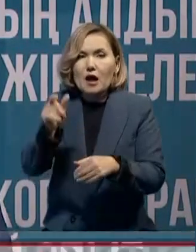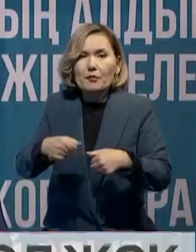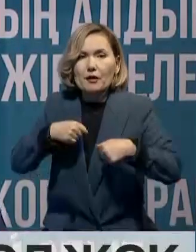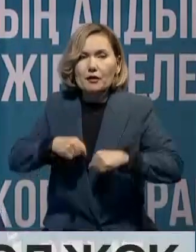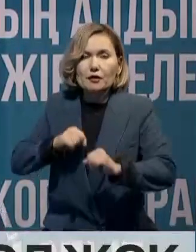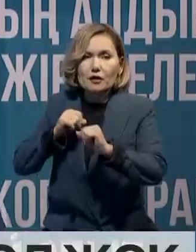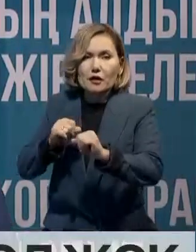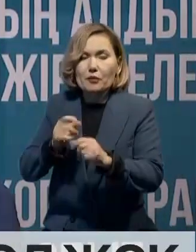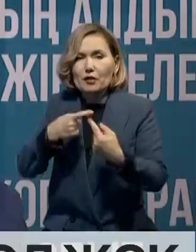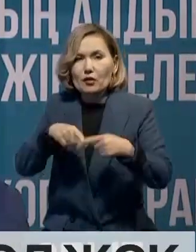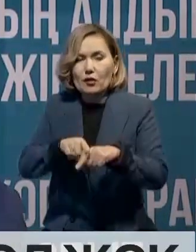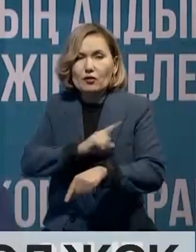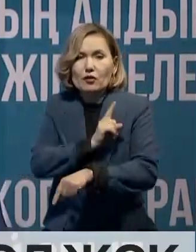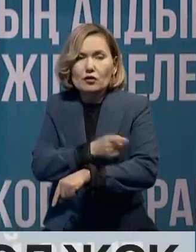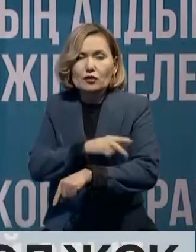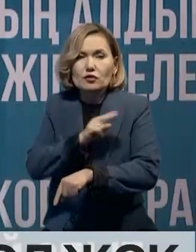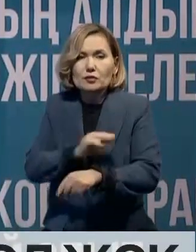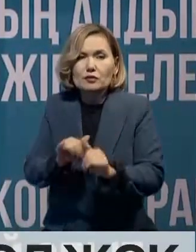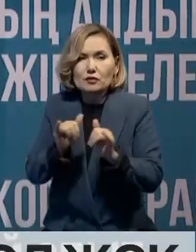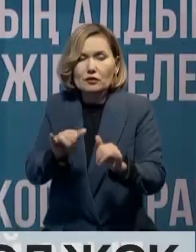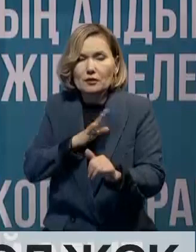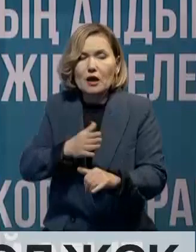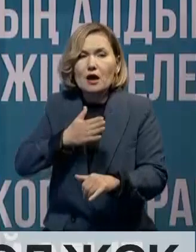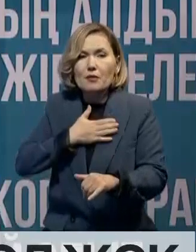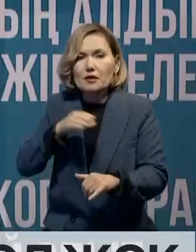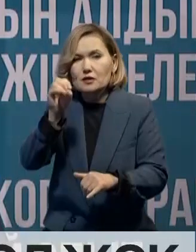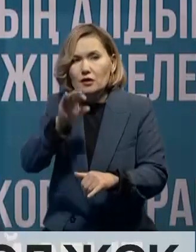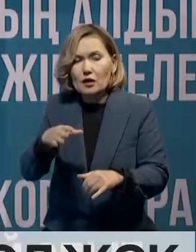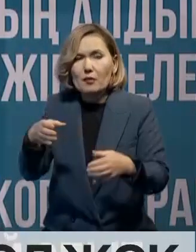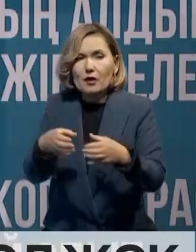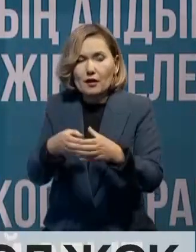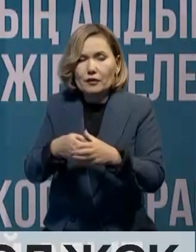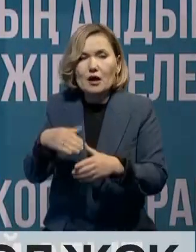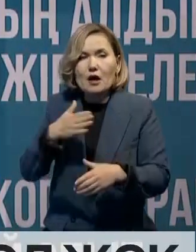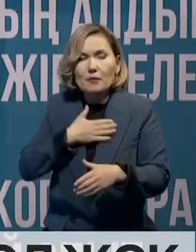құқықтары жөніндегі органның рөлі арта түсті деп ойлаймын. Біз Еуропа кеңесінің атынан